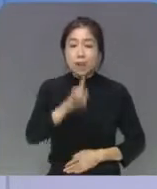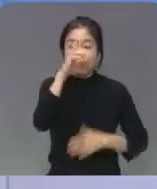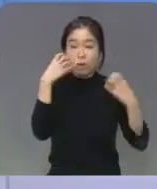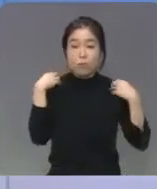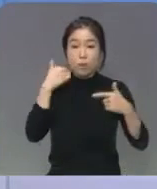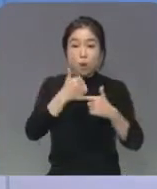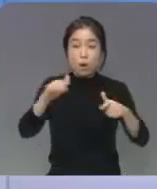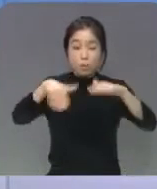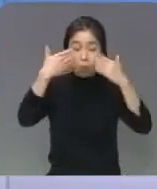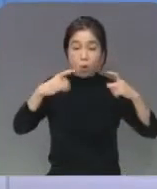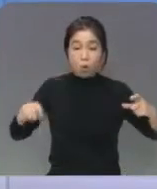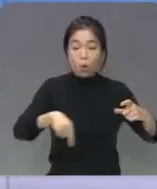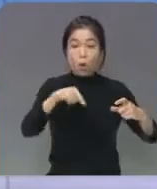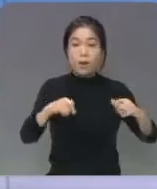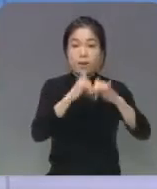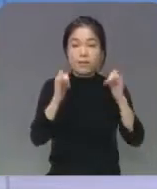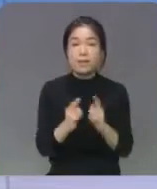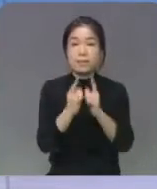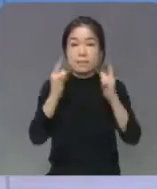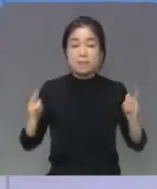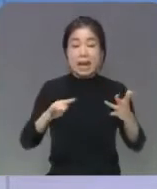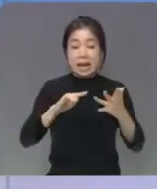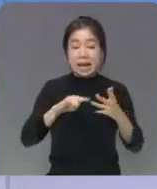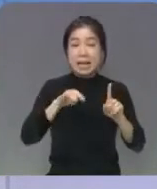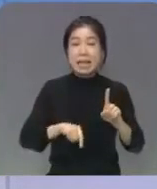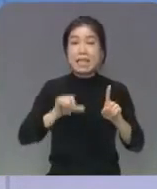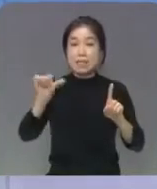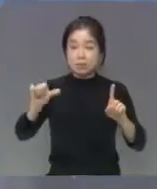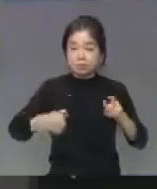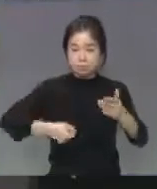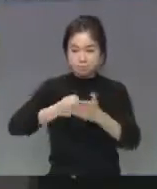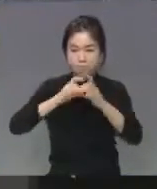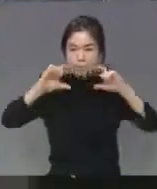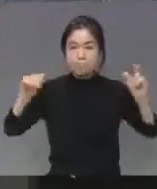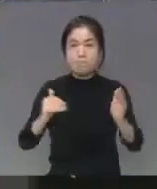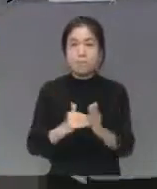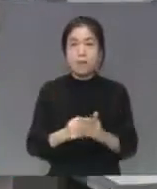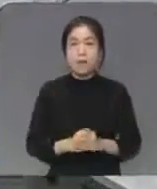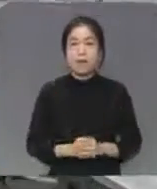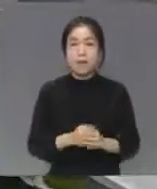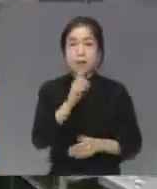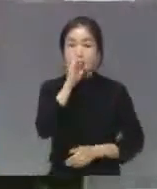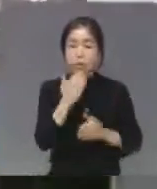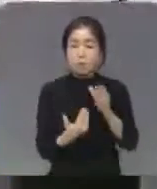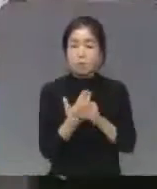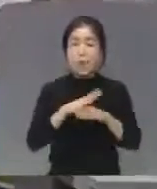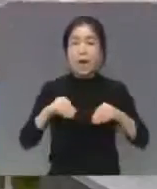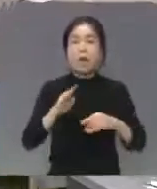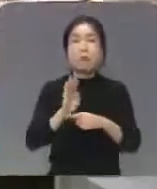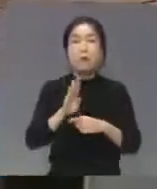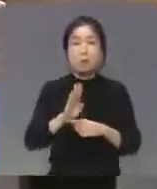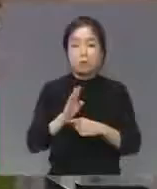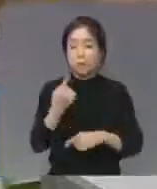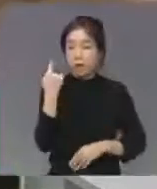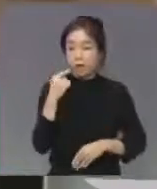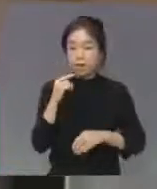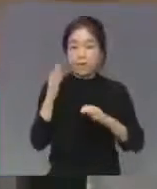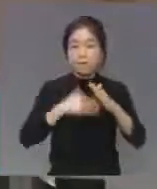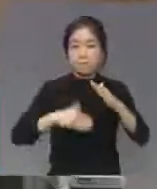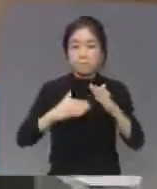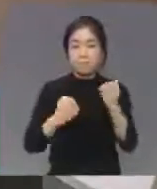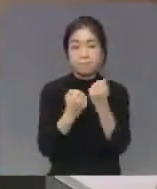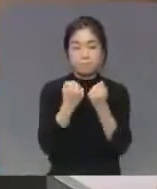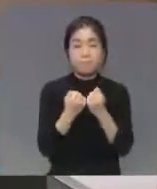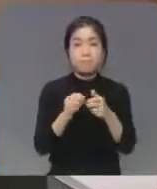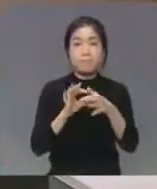후 남 전 지역의 사회적 거리두기 일정 5단계를 적용하기로 했습니다 중앙 채 난 완전 대 직원분은 어제 정리 브리핑을